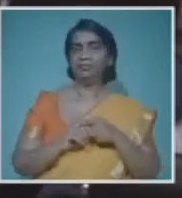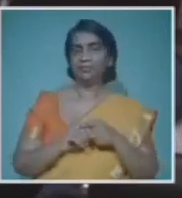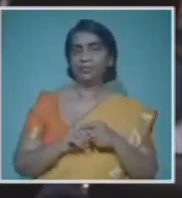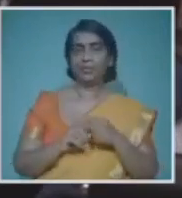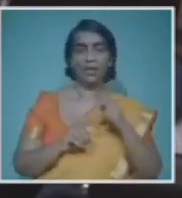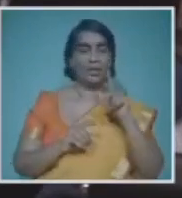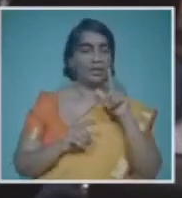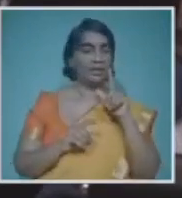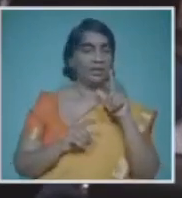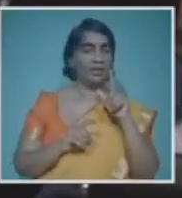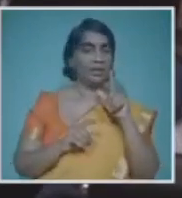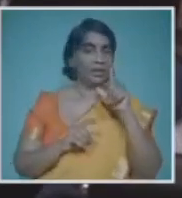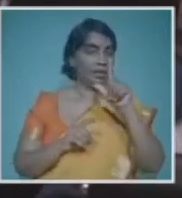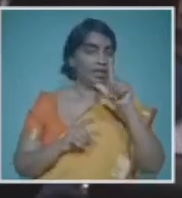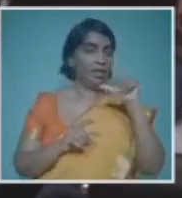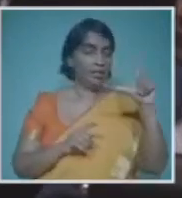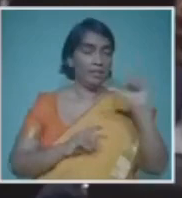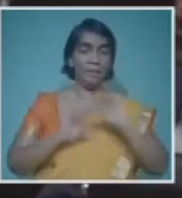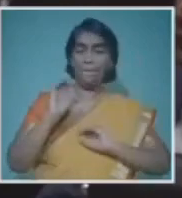එතකොට